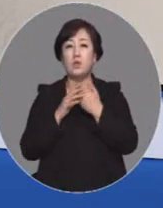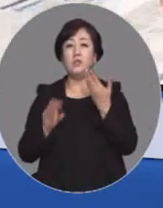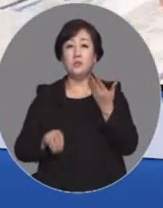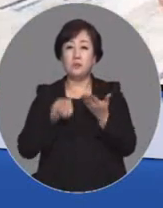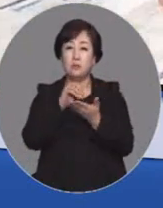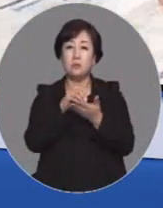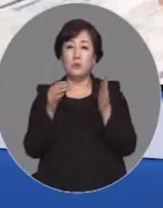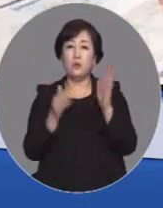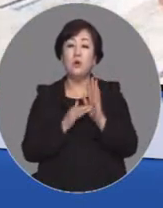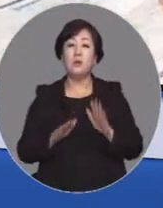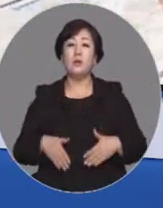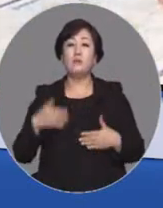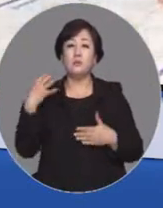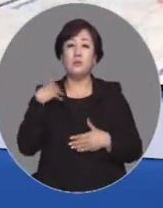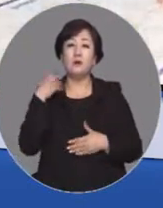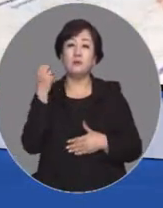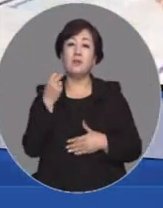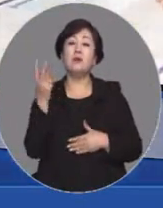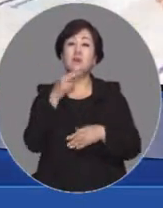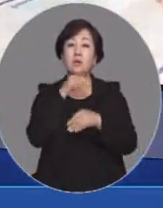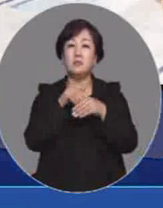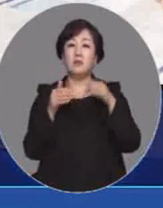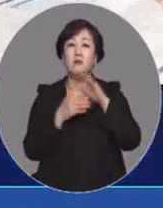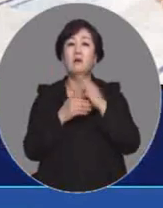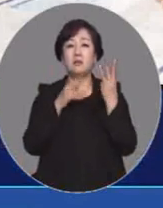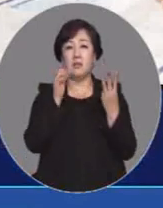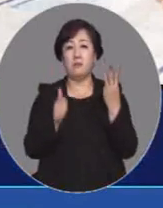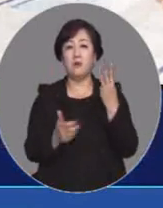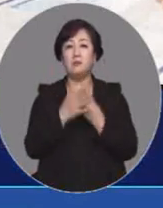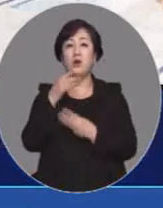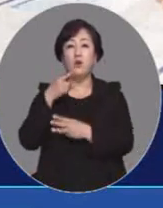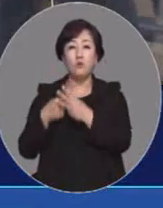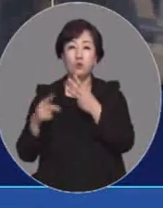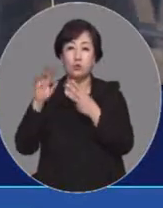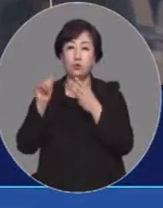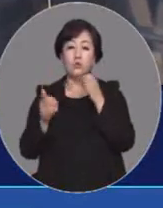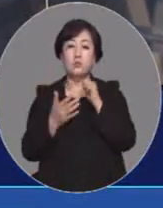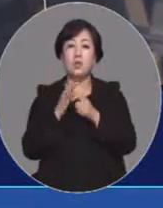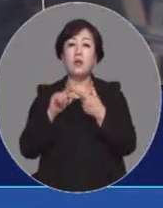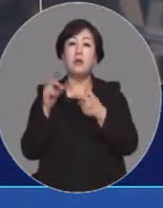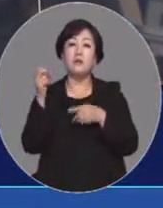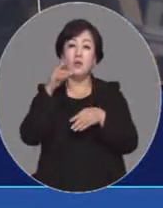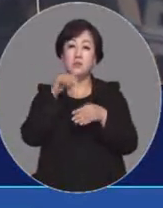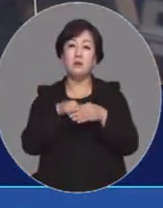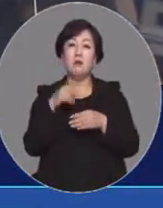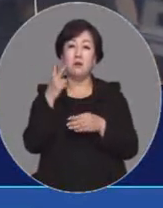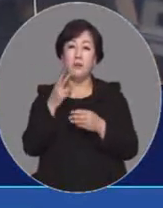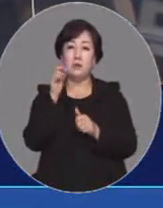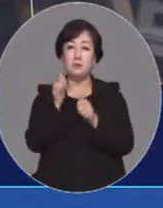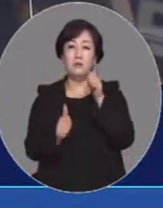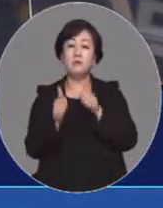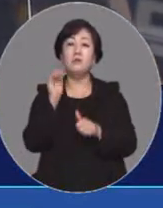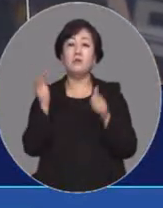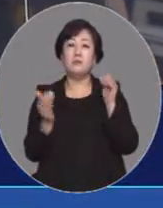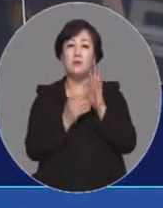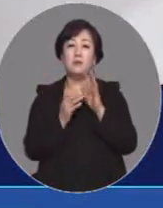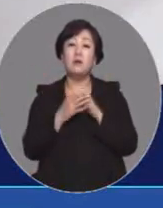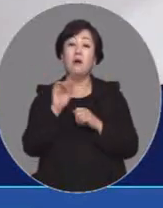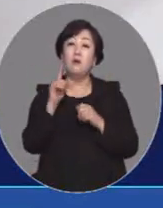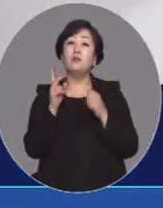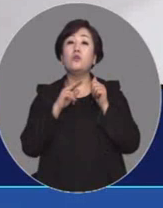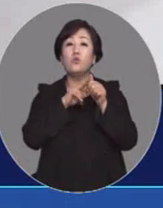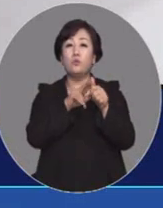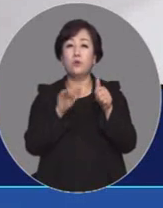했습니다. 남구청장 재선거는 3파전, 울주군 의원 보궐선거는 2파전입니다. 먼저